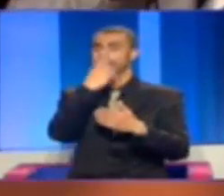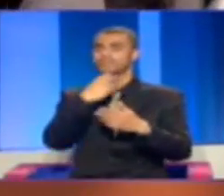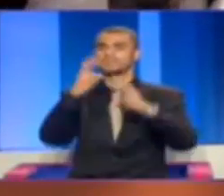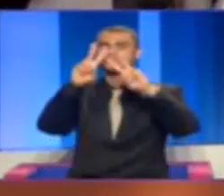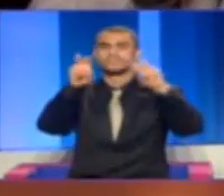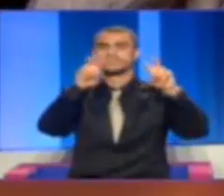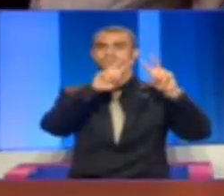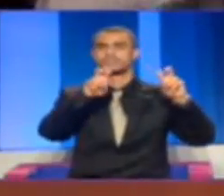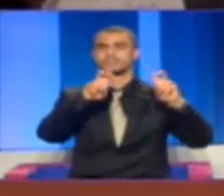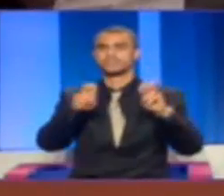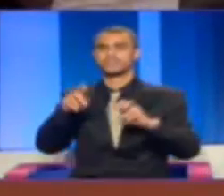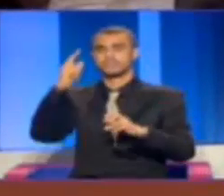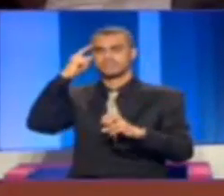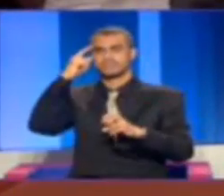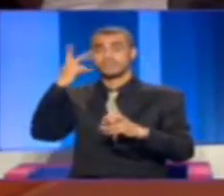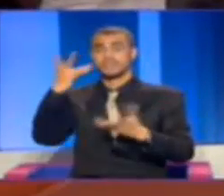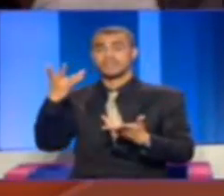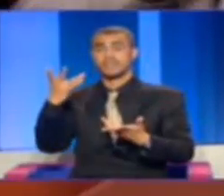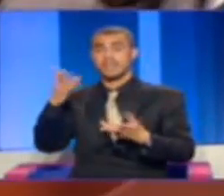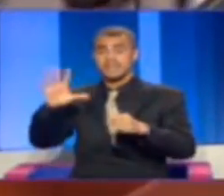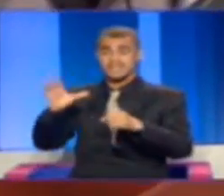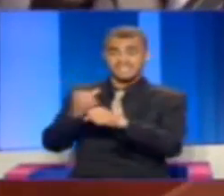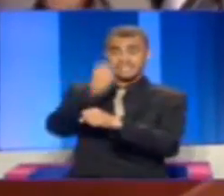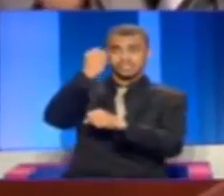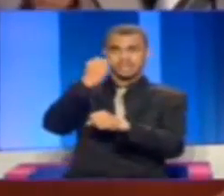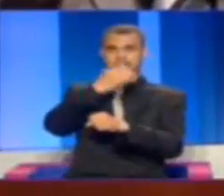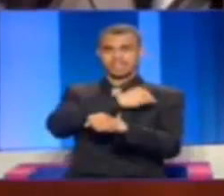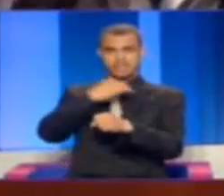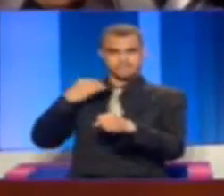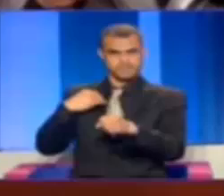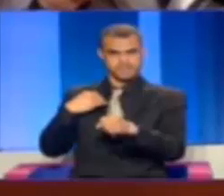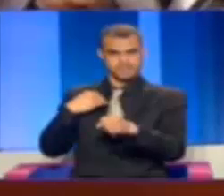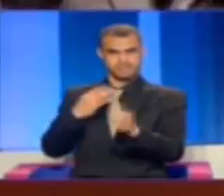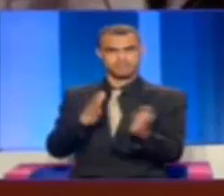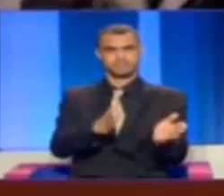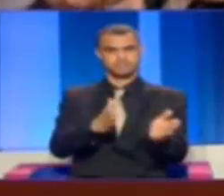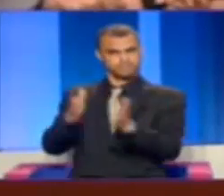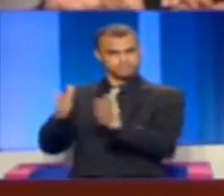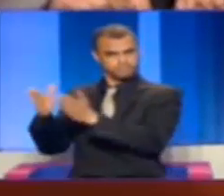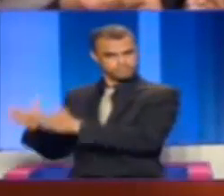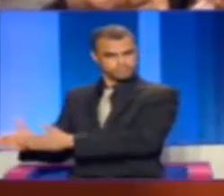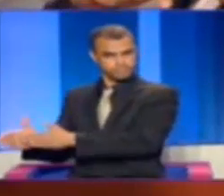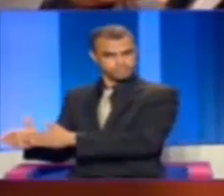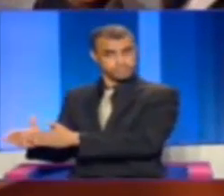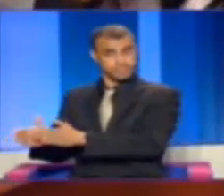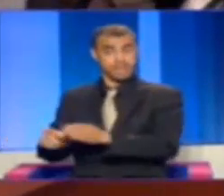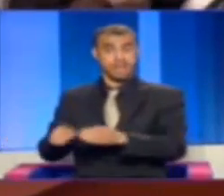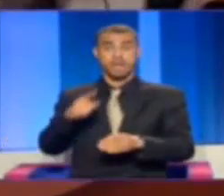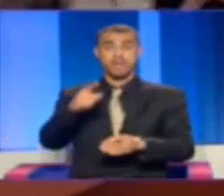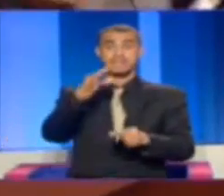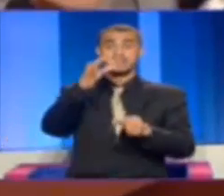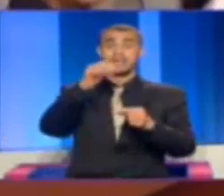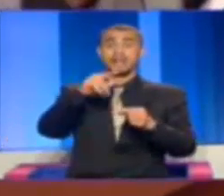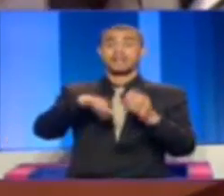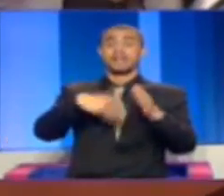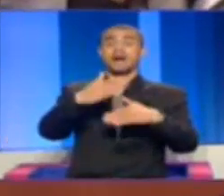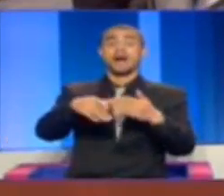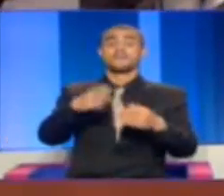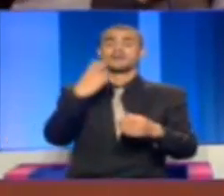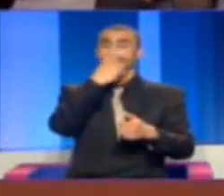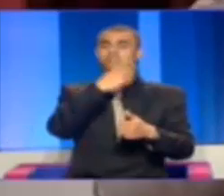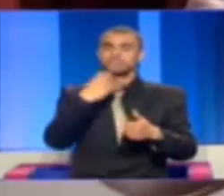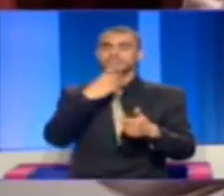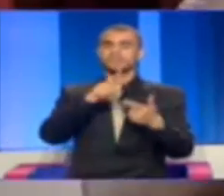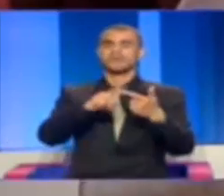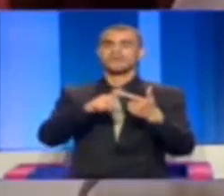تحديد المفاهيم النجاح الطبي او النجاح على مستوى الفونكسيونمون دو لاباري اللي من بعد،